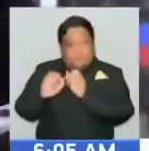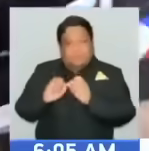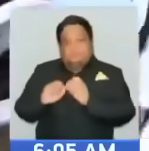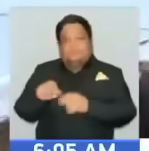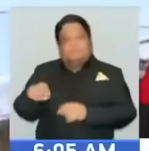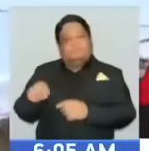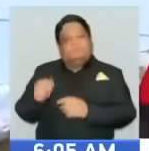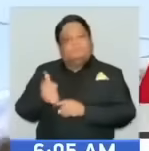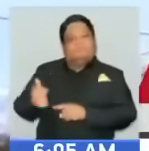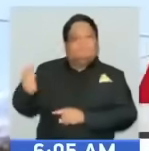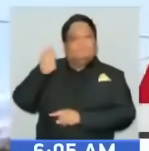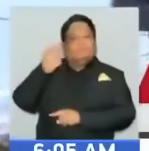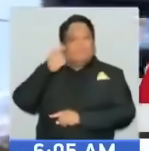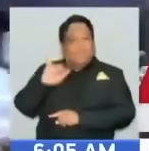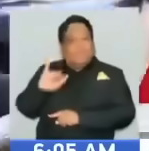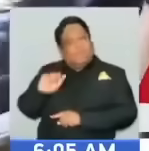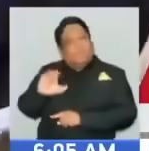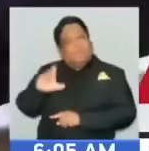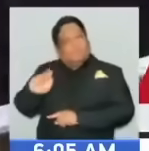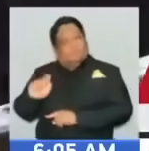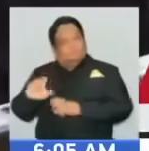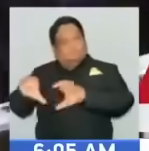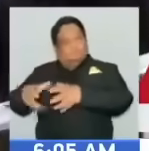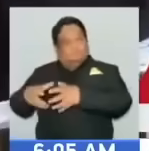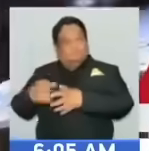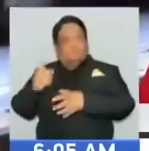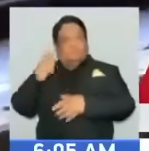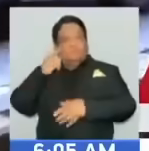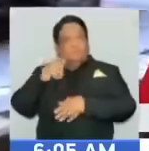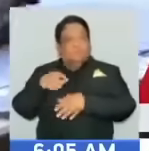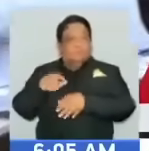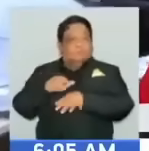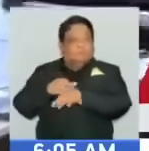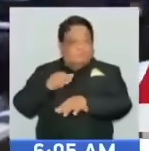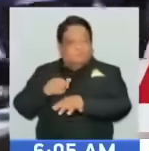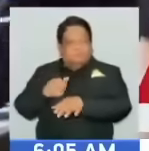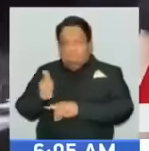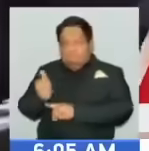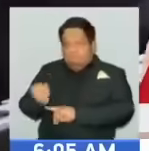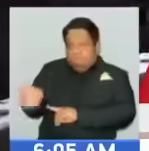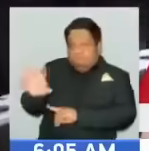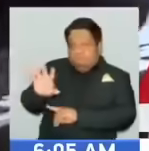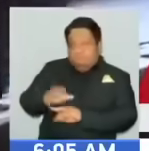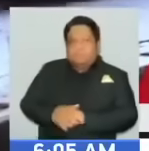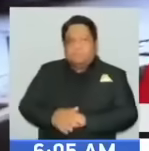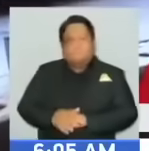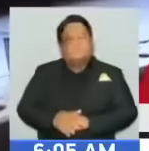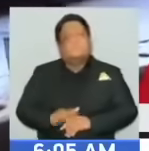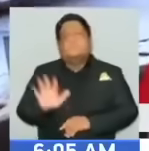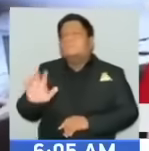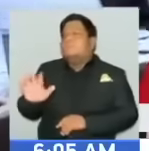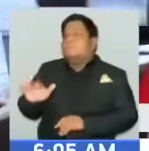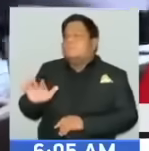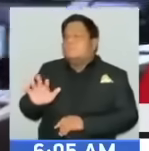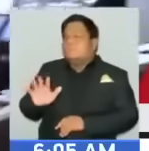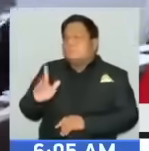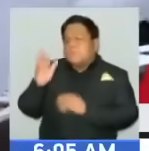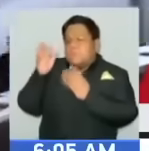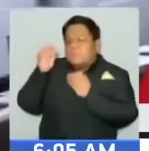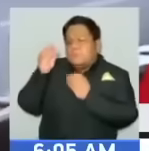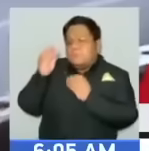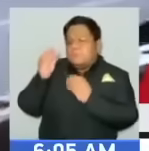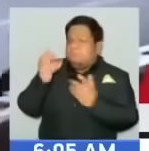Rosario. Magandang umaga po. Thank you for joining us sa Unang Hirit. Unahin ko lamang po yung update natin. Baka may communications ng DPWH sa